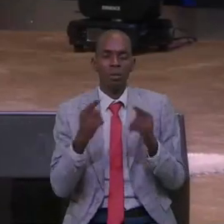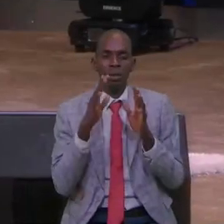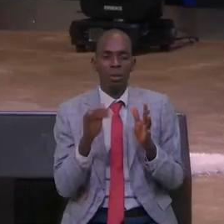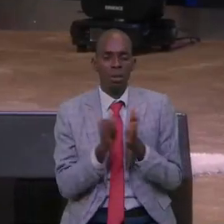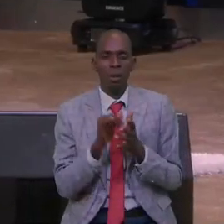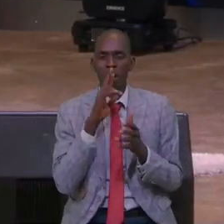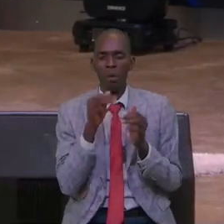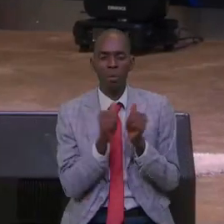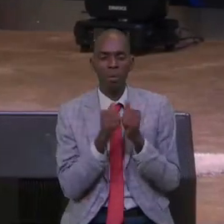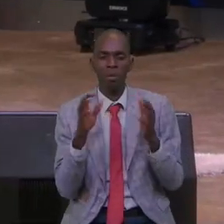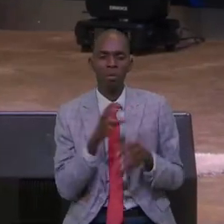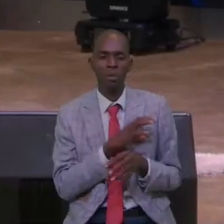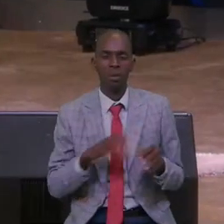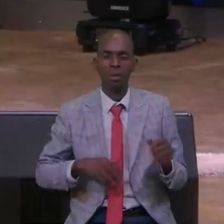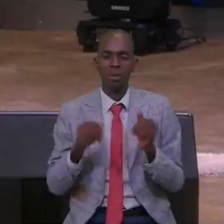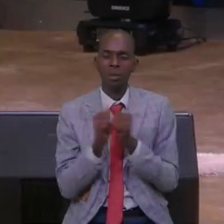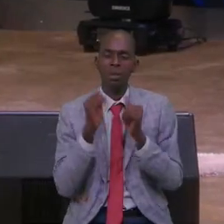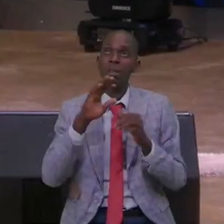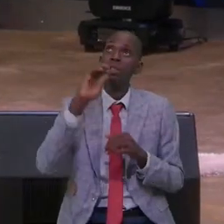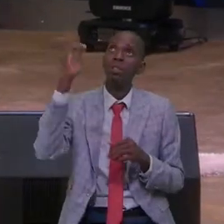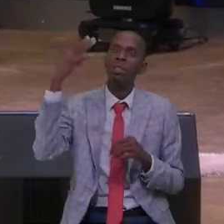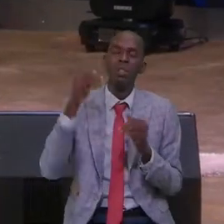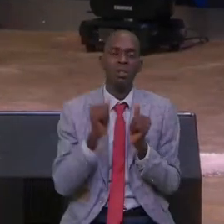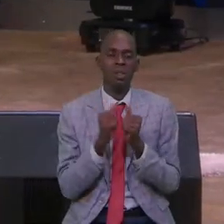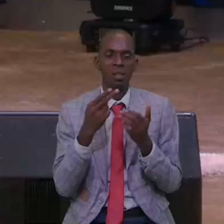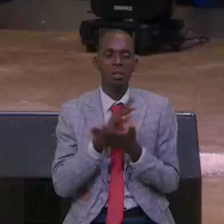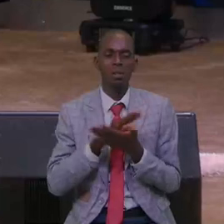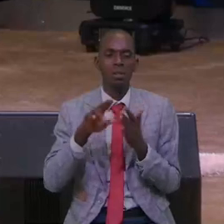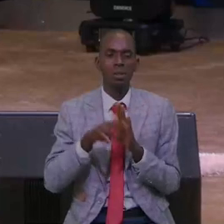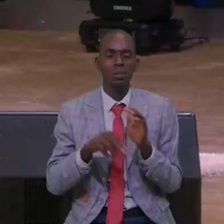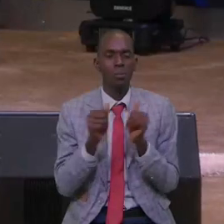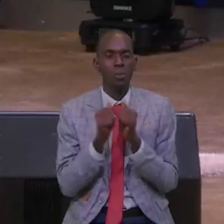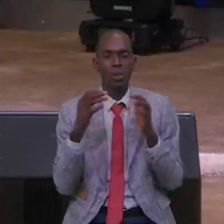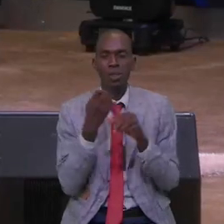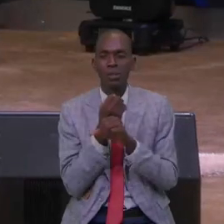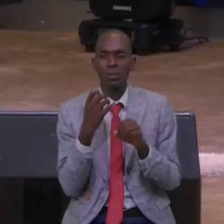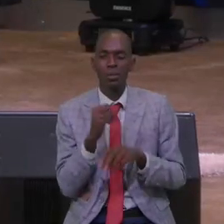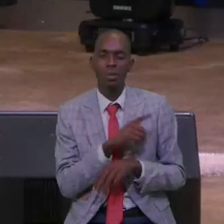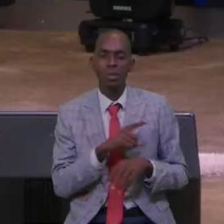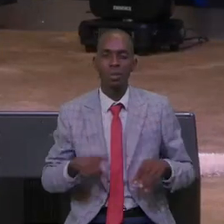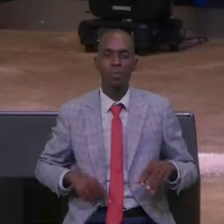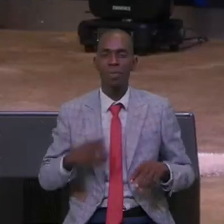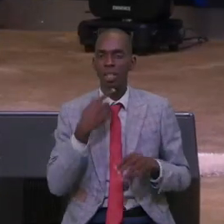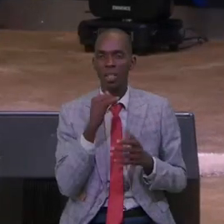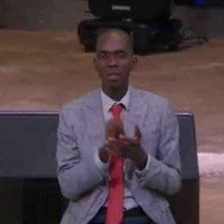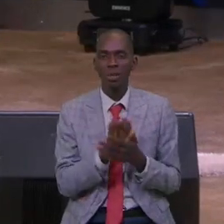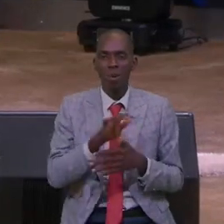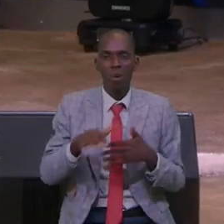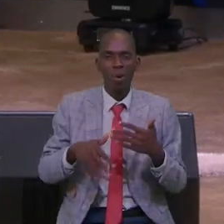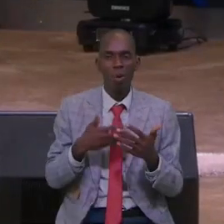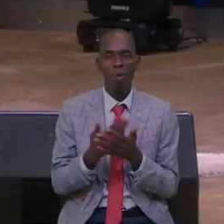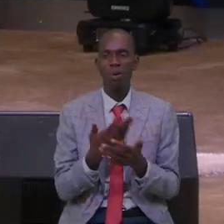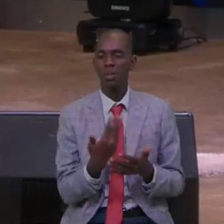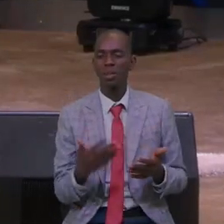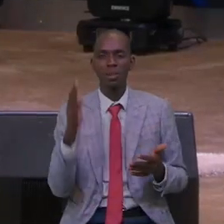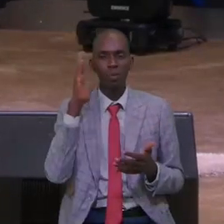Christ, sans grâce, sans piété. Ils sont sans le salut du Seigneur. Le Seigneur dit qu'il détruira les